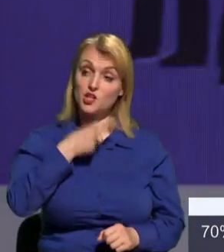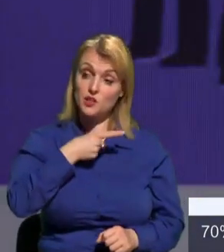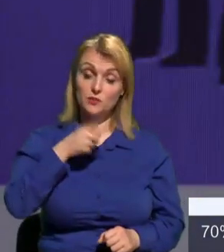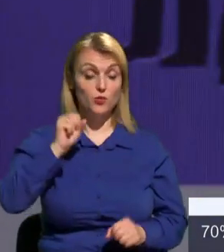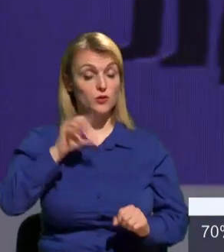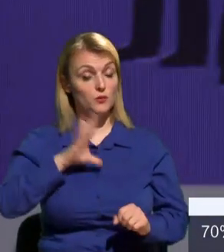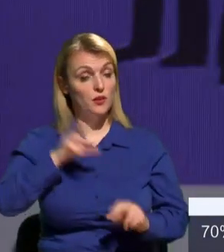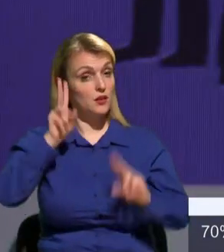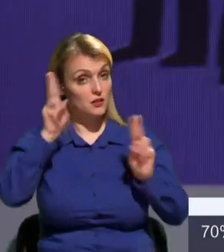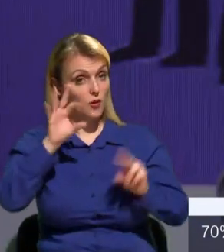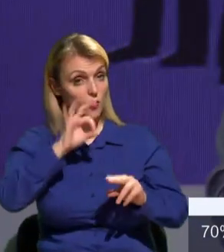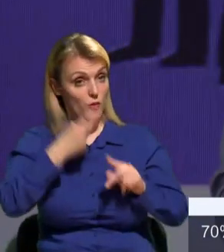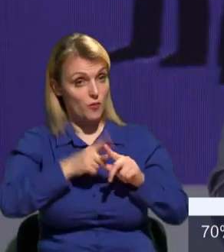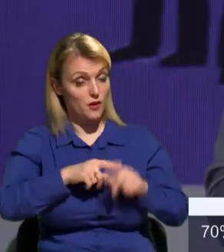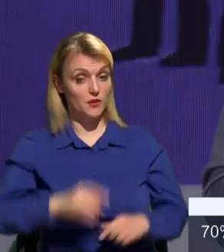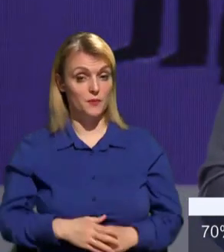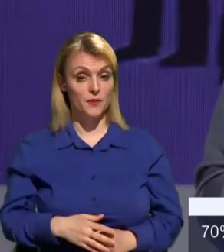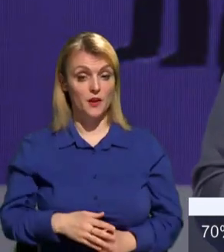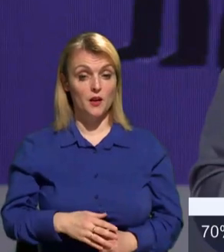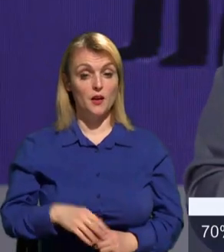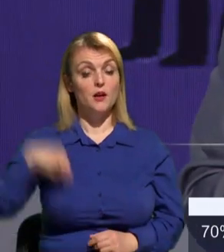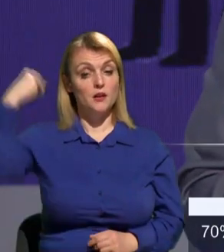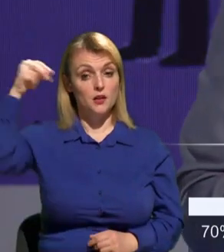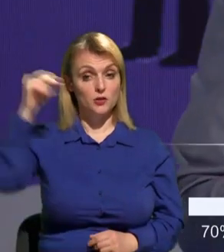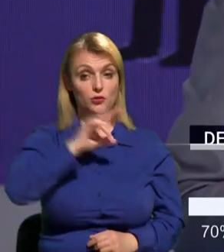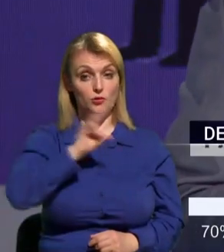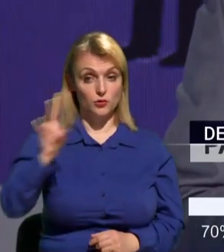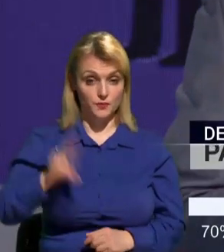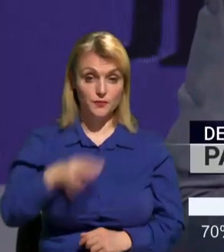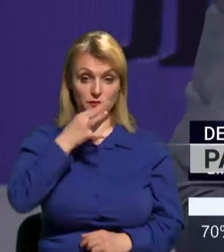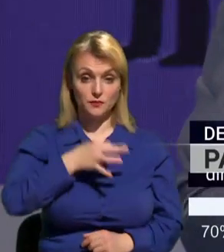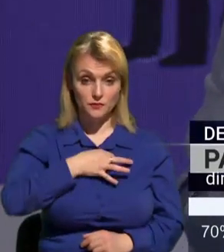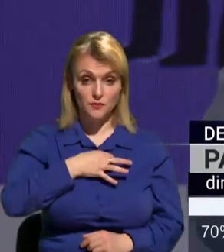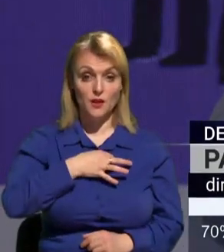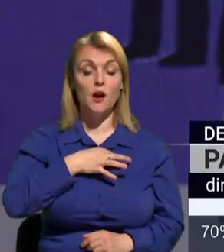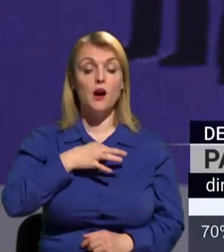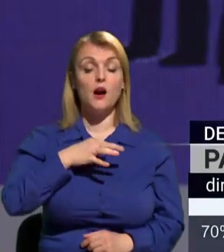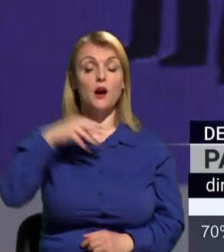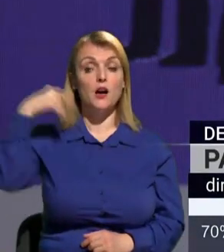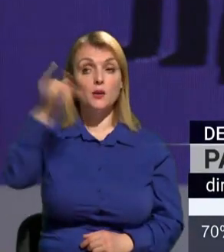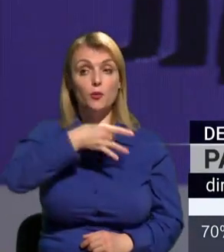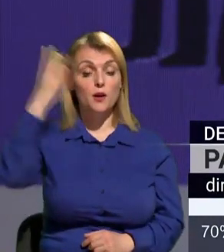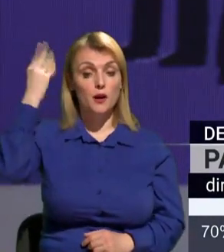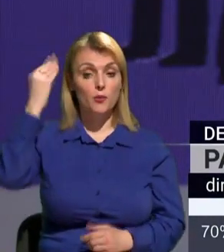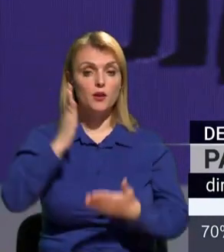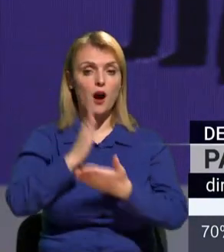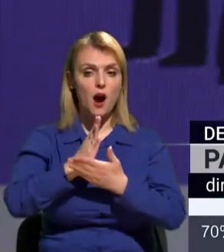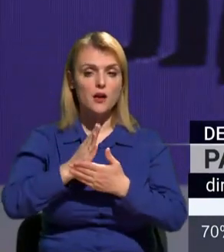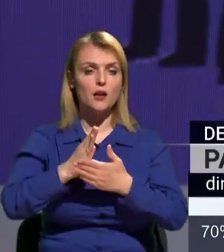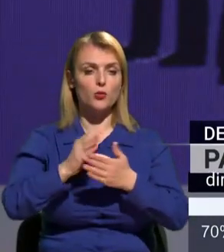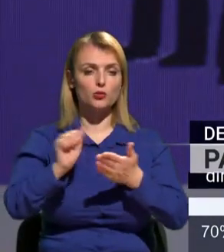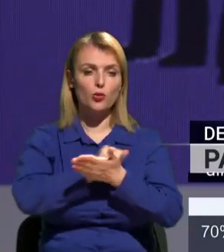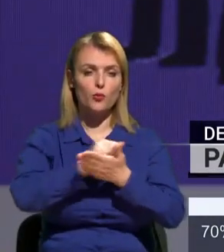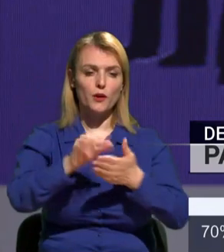Domnule președinte, Republica Moldova are un acord de parteneriat cu Federația Rusă. Republica Moldova